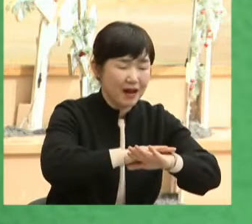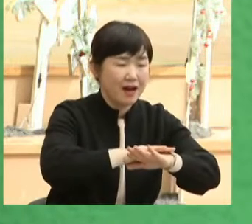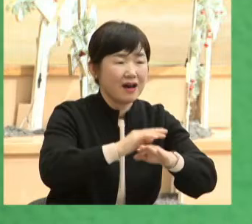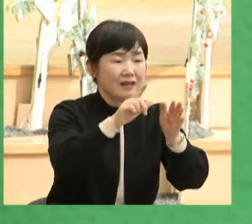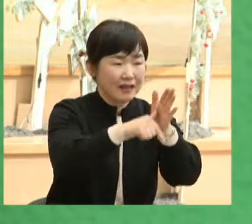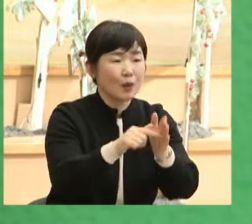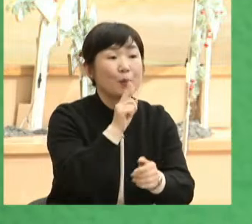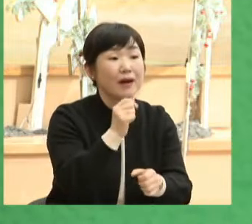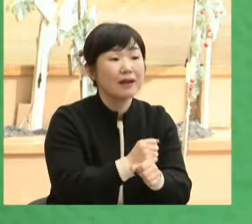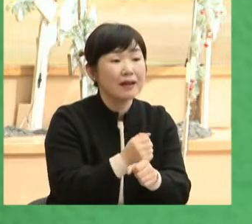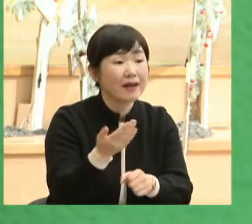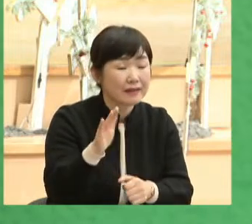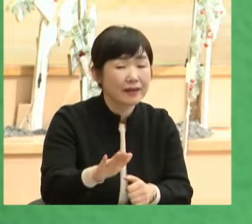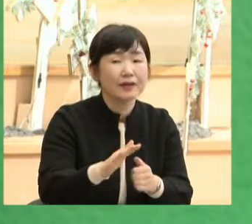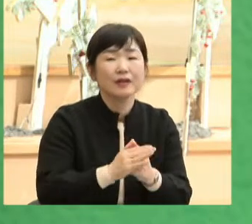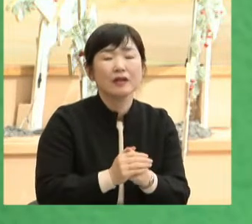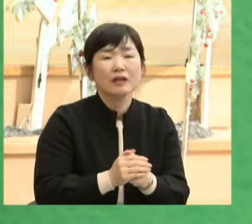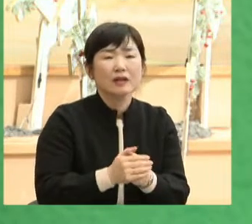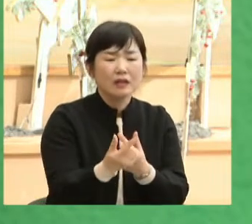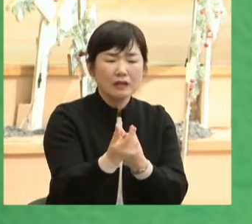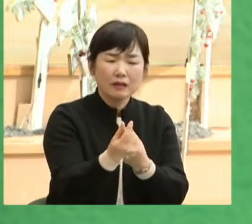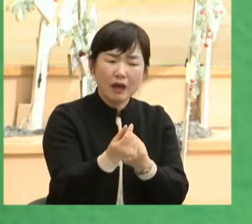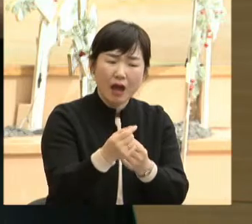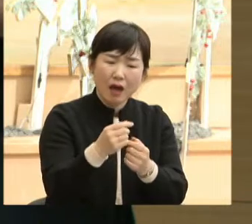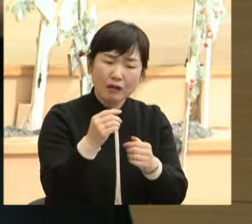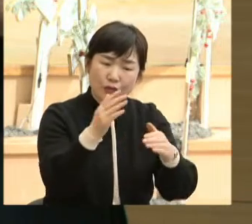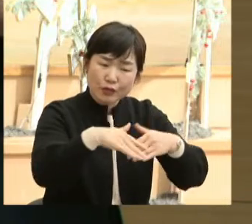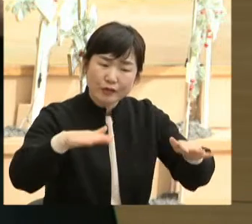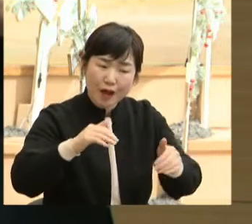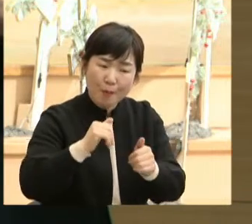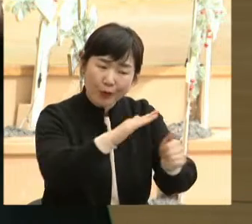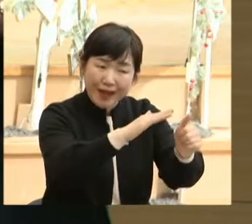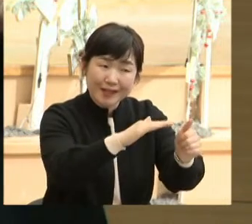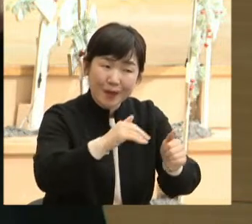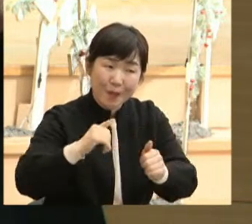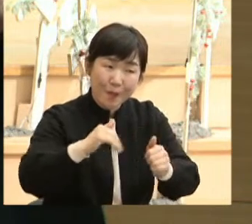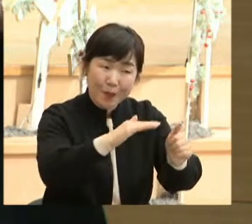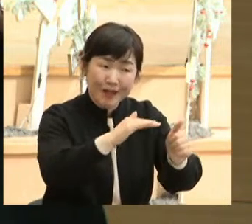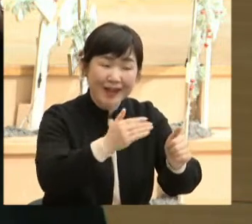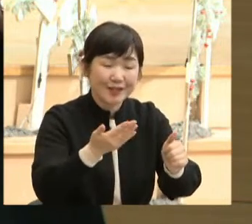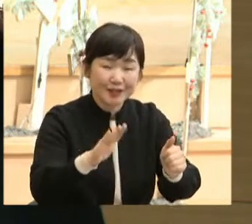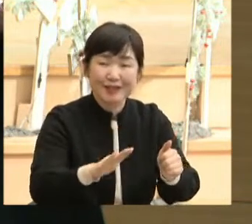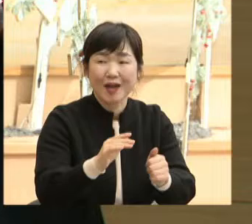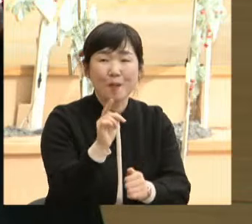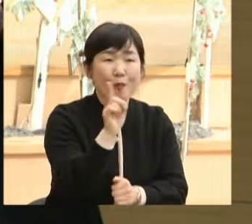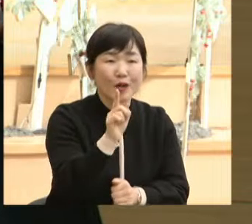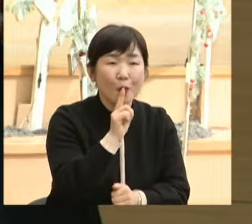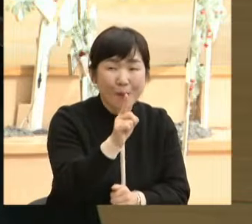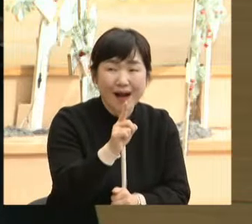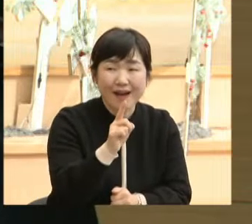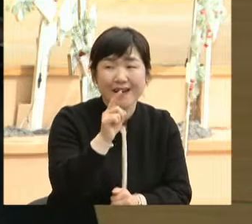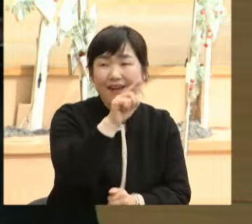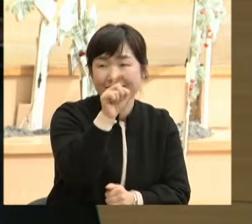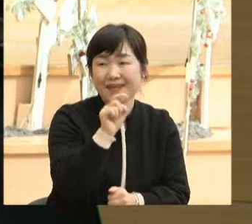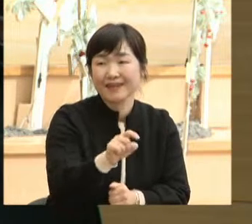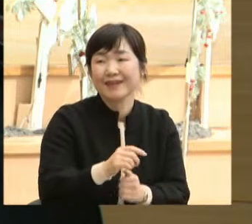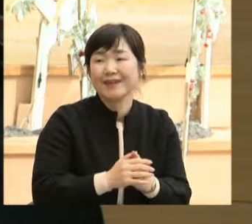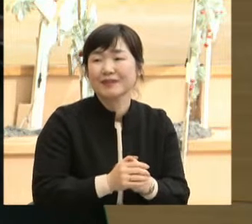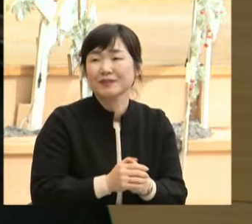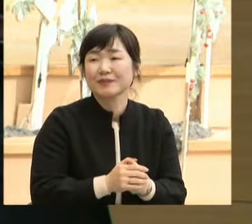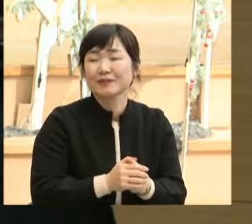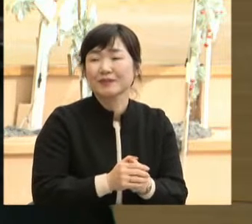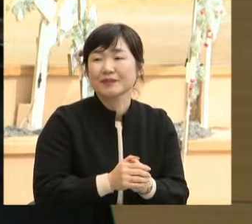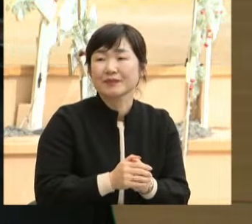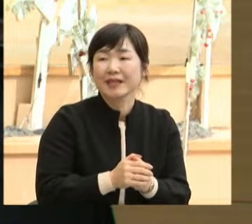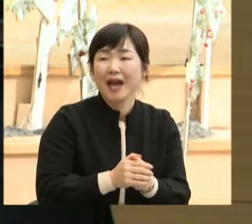그런데 이렇게 보내신 천사가 뭐라고 말 하냐면 자 보세요 뭐라고 말씀하시는가 13절 천사 그